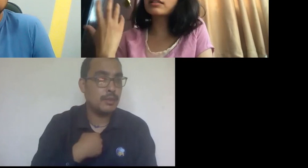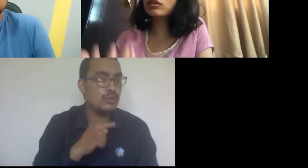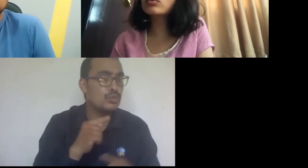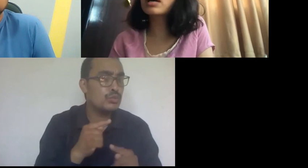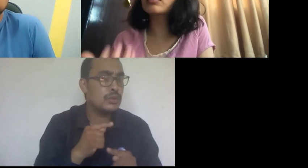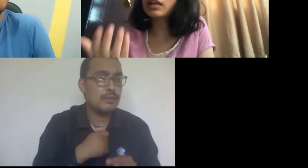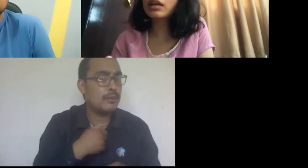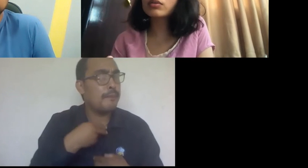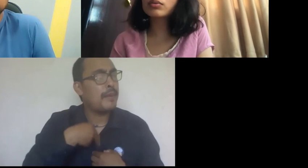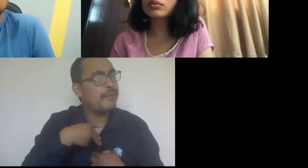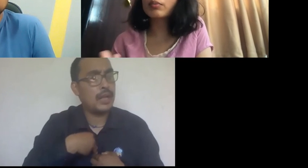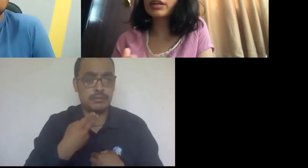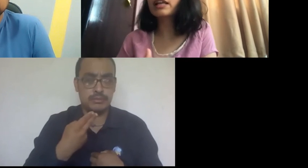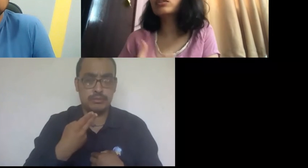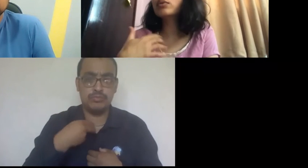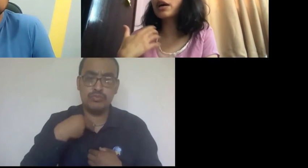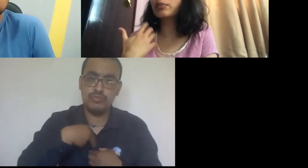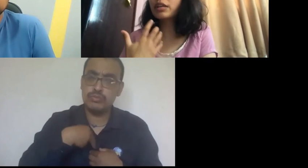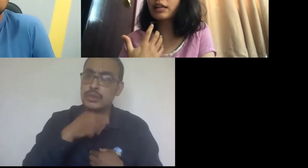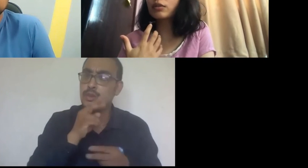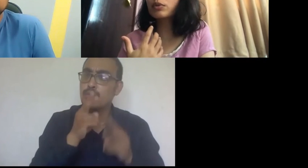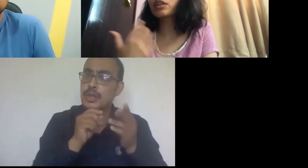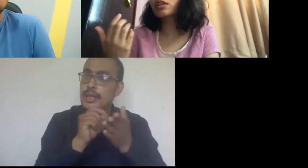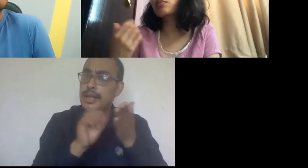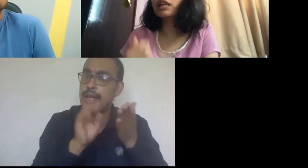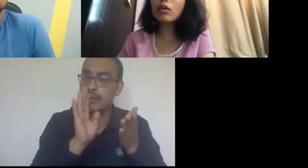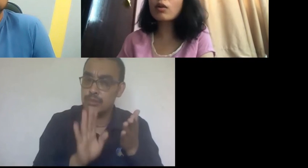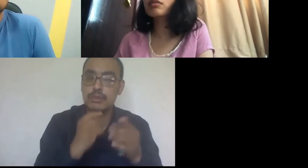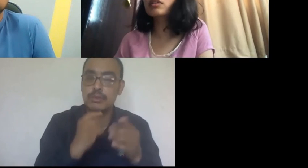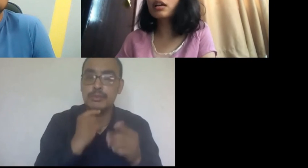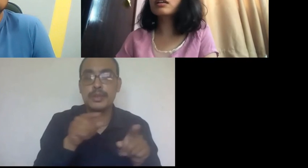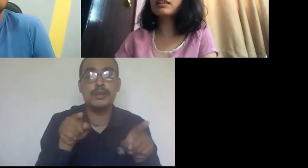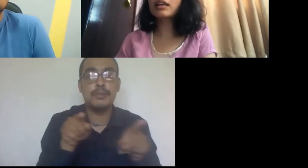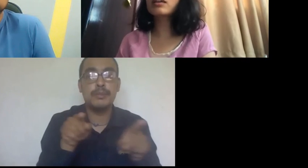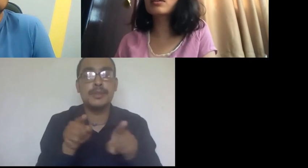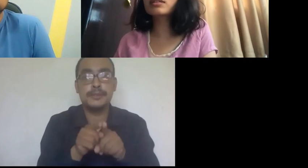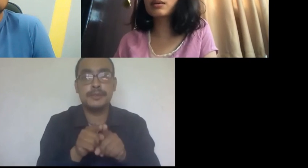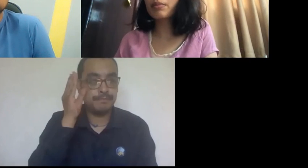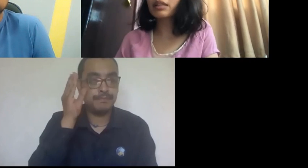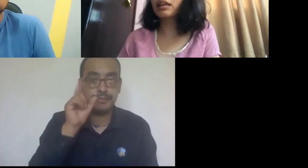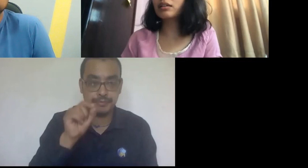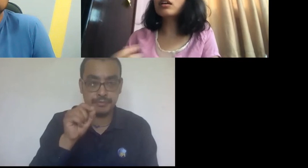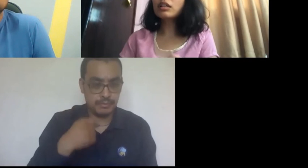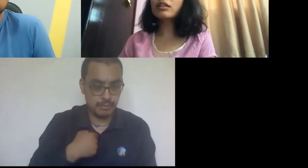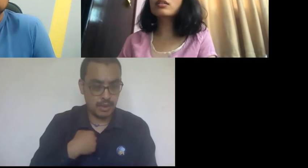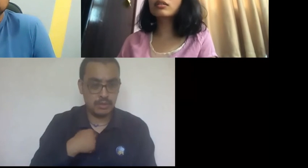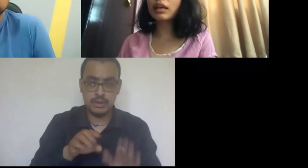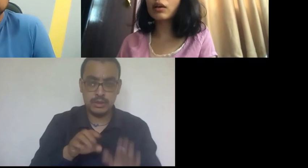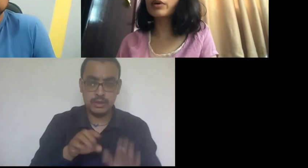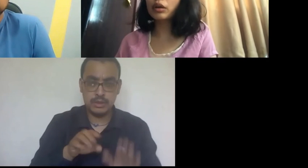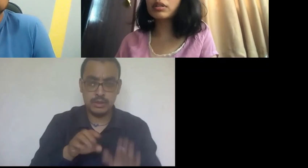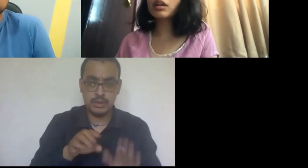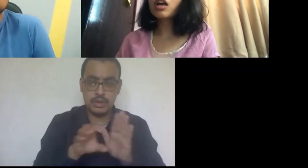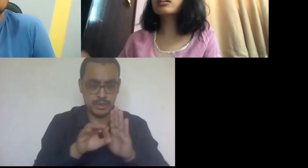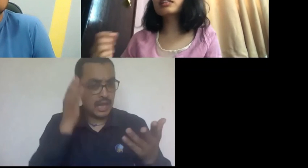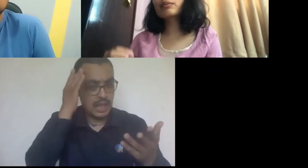इमोसनमा चाहिँ त्यो कुराहरू लेखेको छु भन्ने, खालि त्यो कुराहरू पनि याद गर्नुपर्ने हुन्छ। किनभने मलाई पनि कमेन्ट आउँछ कि लेखेको यस्तो जेपाइ त्यही होइन, किन यस्तो लेखेको